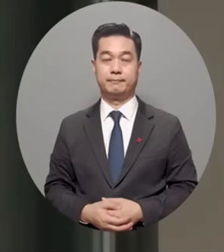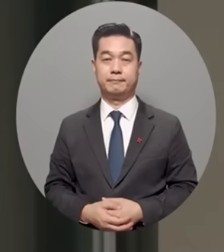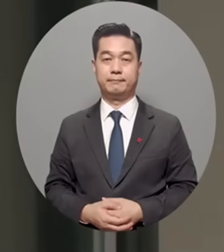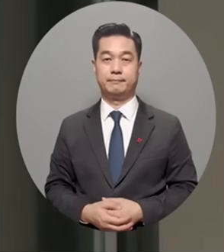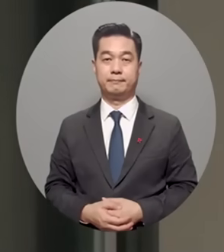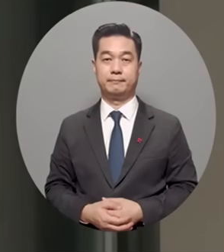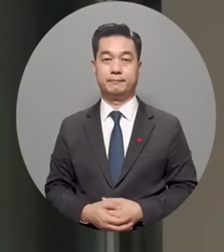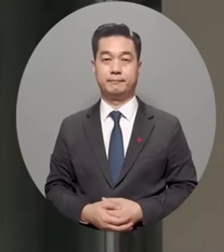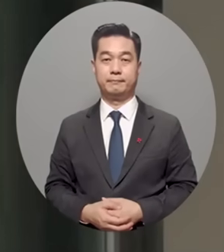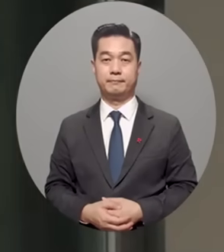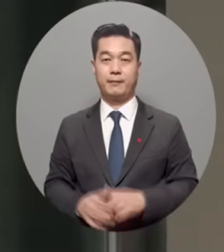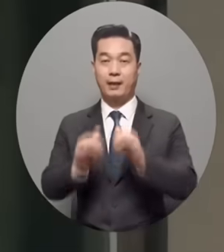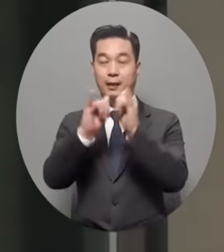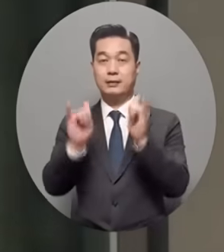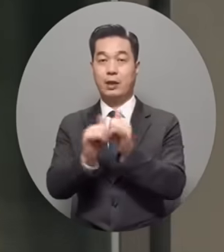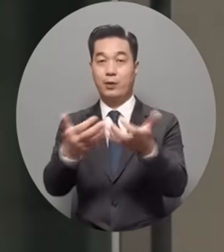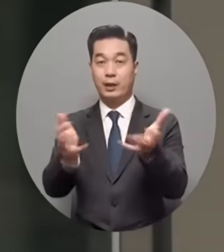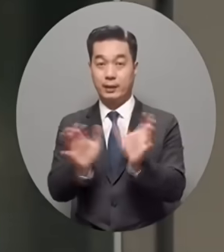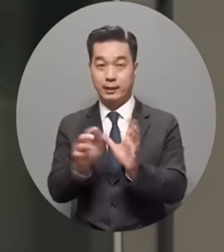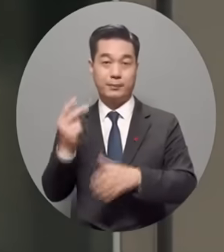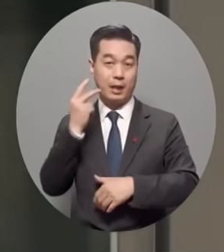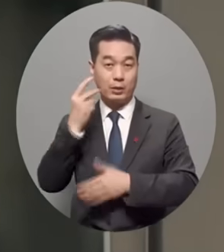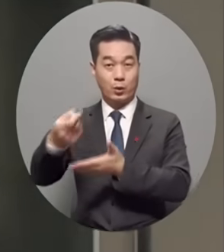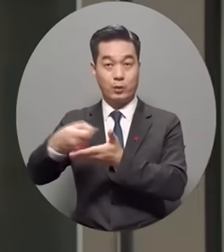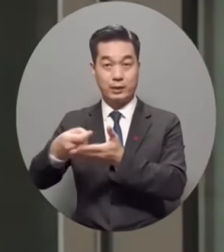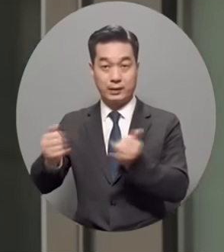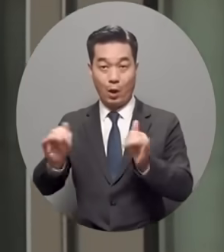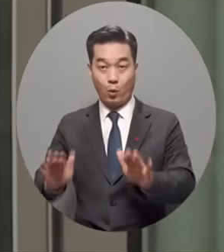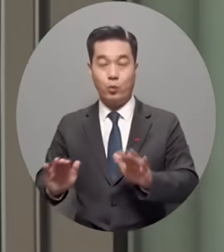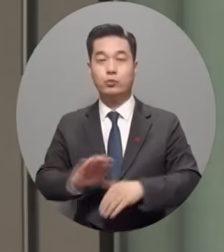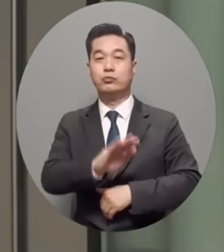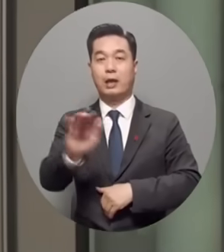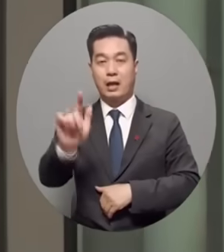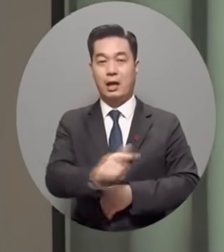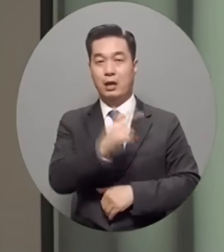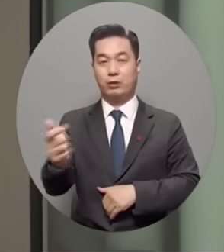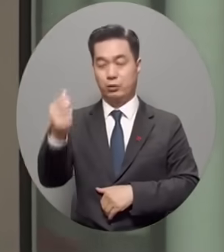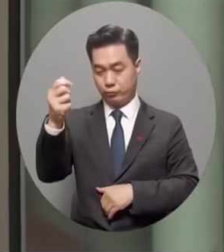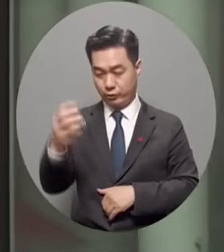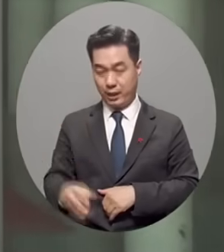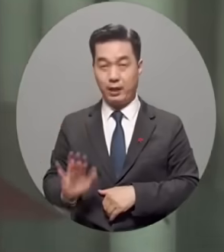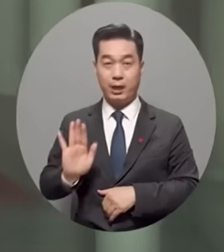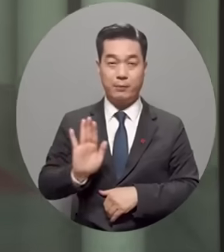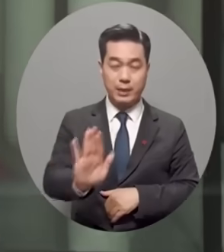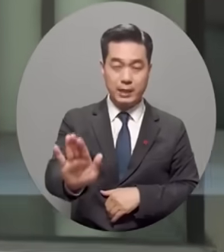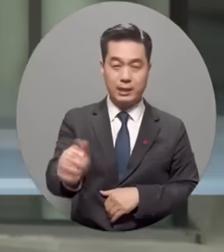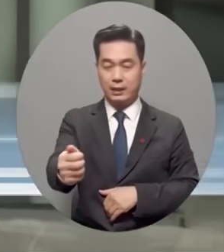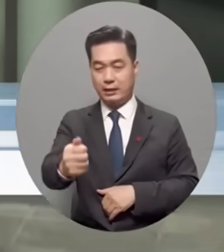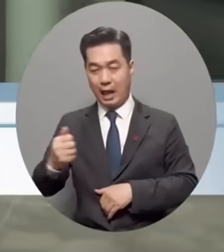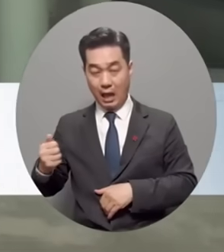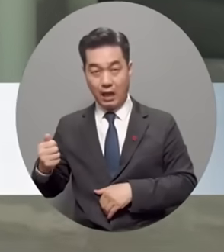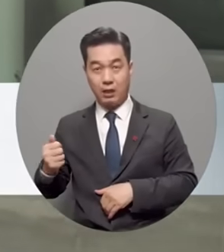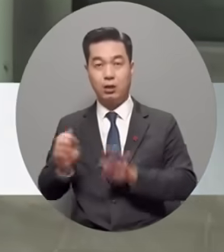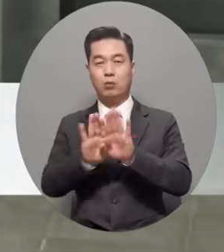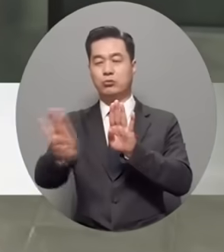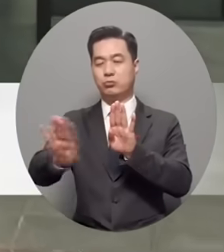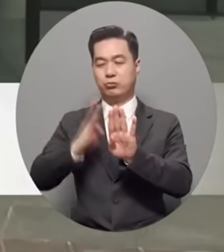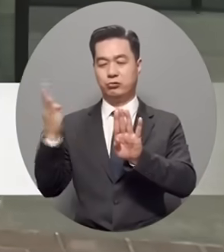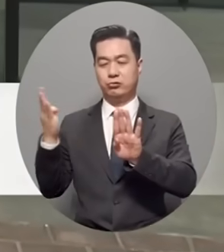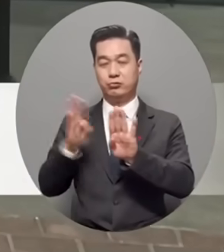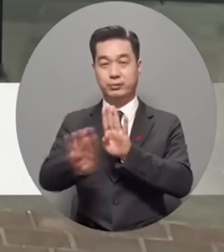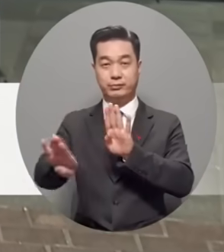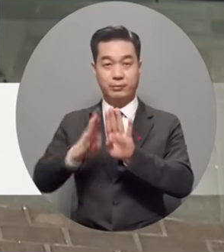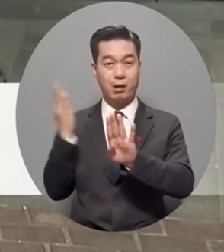바로 간다 사회팀 송재원 기자입니다. 우리가 하루에도 수차례 밀고 당기는 여닫이 출입문. 비장애인들에겐